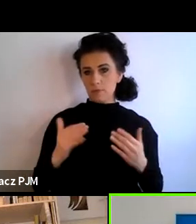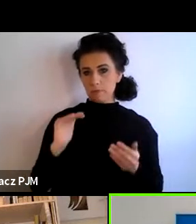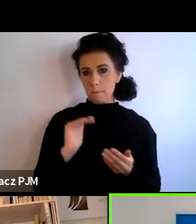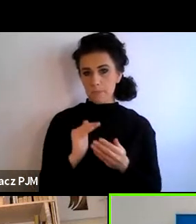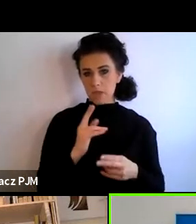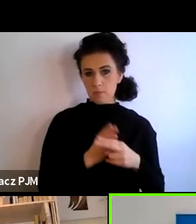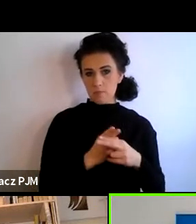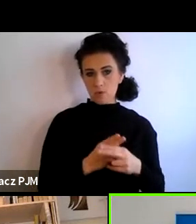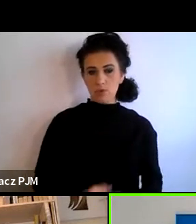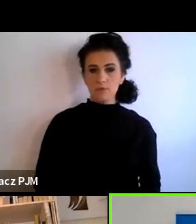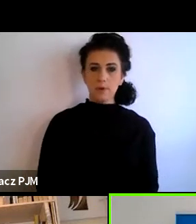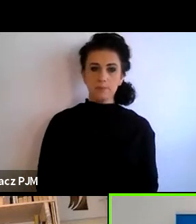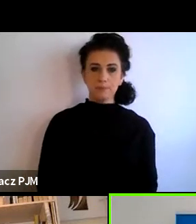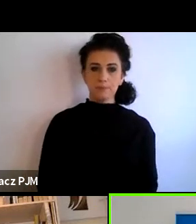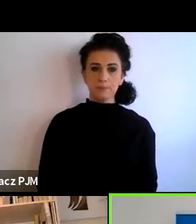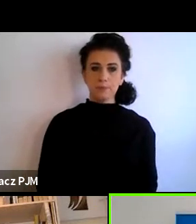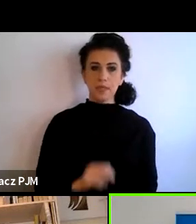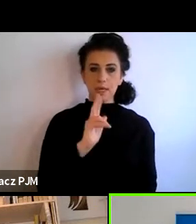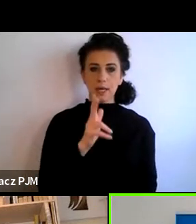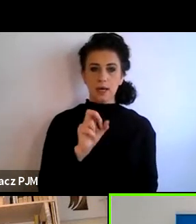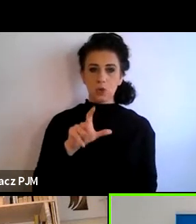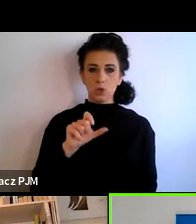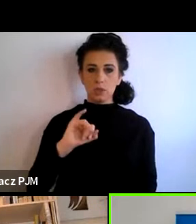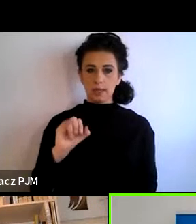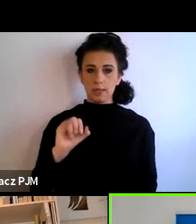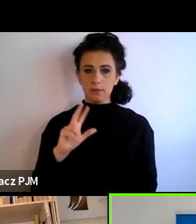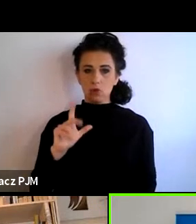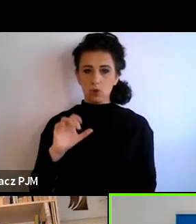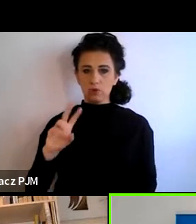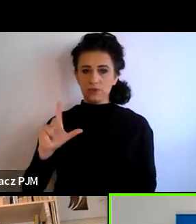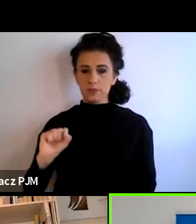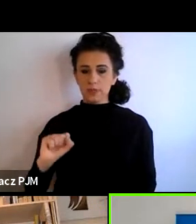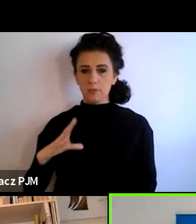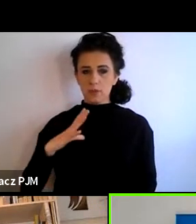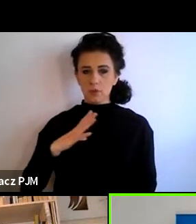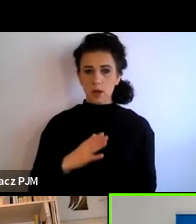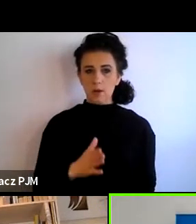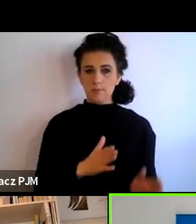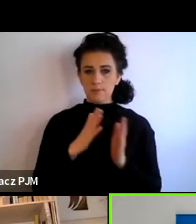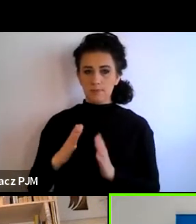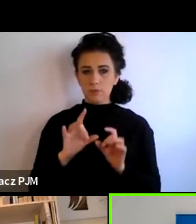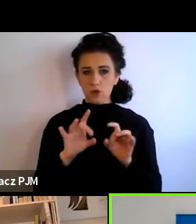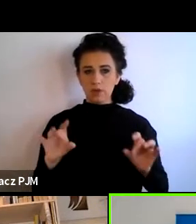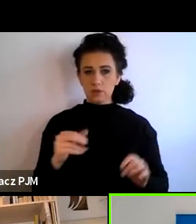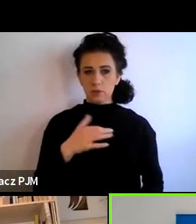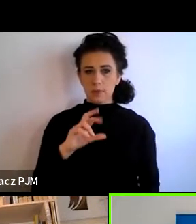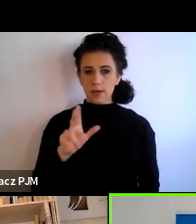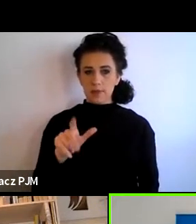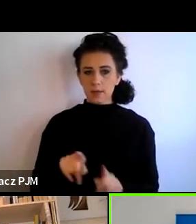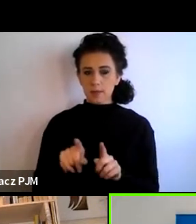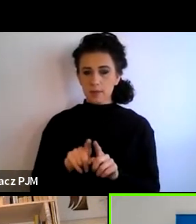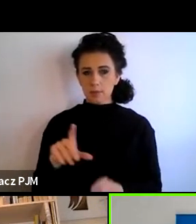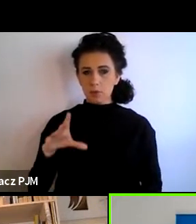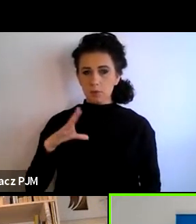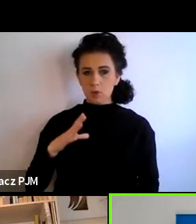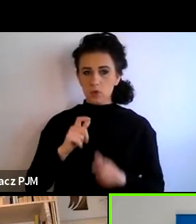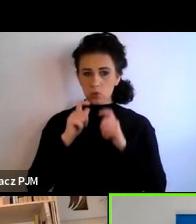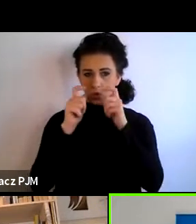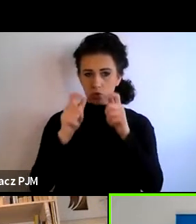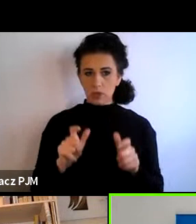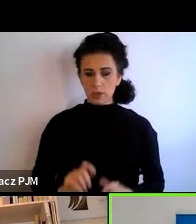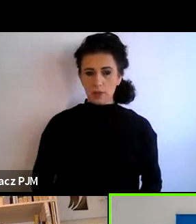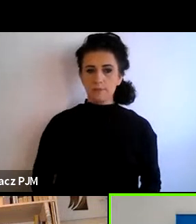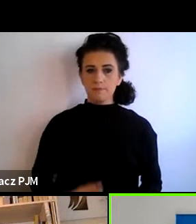Mieliśmy zgłoszenie od pani Karoliny Jankowskiej i mamy zgłoszenie od pana profesora Marka. To może tutaj zachowajmy